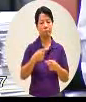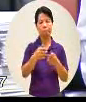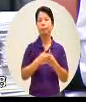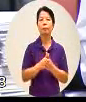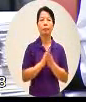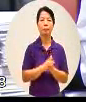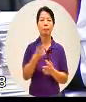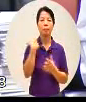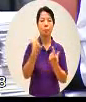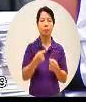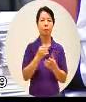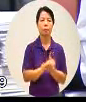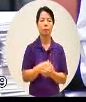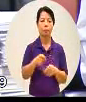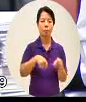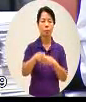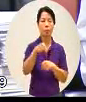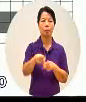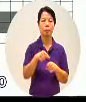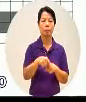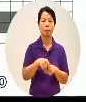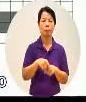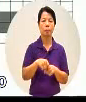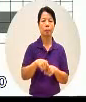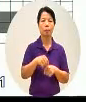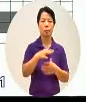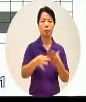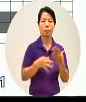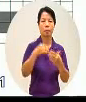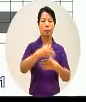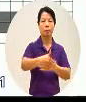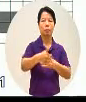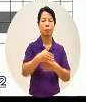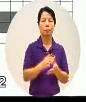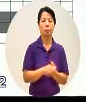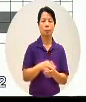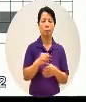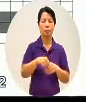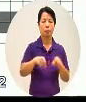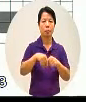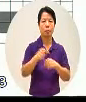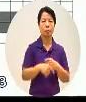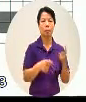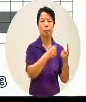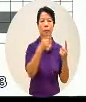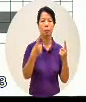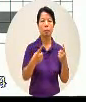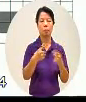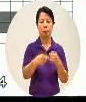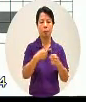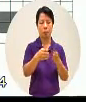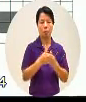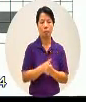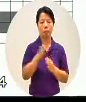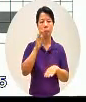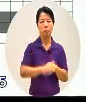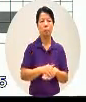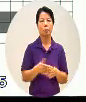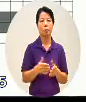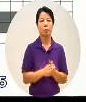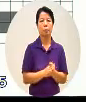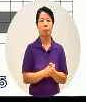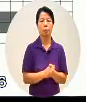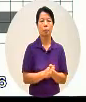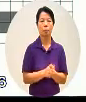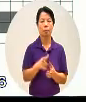来的这个要计划启程，你计划其实到101年就要做好了啦，是不是安尼啊？ 这